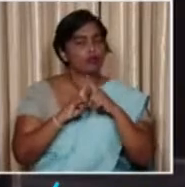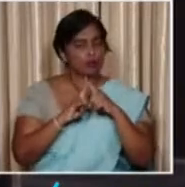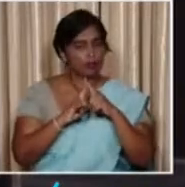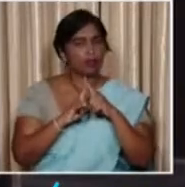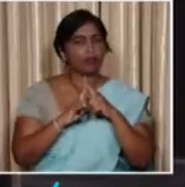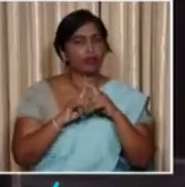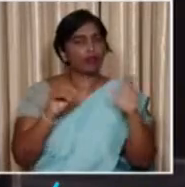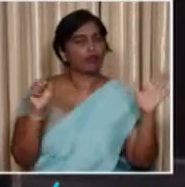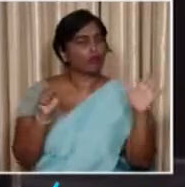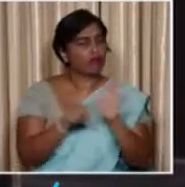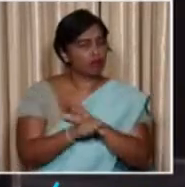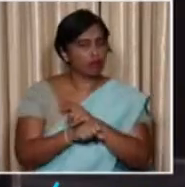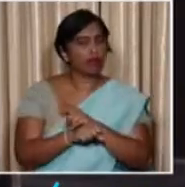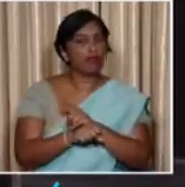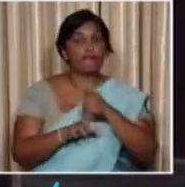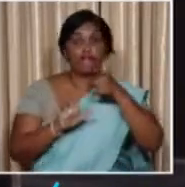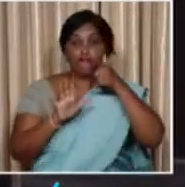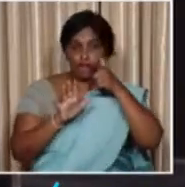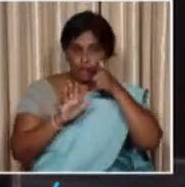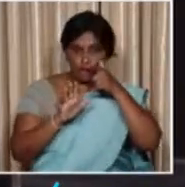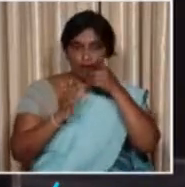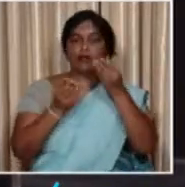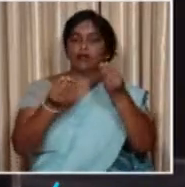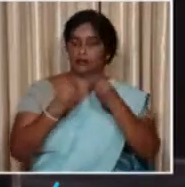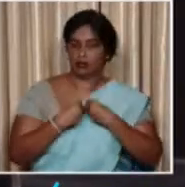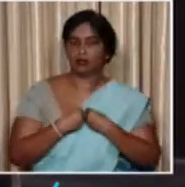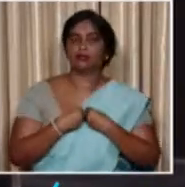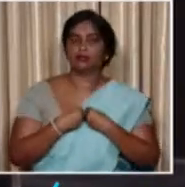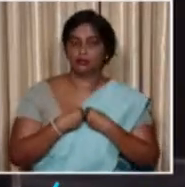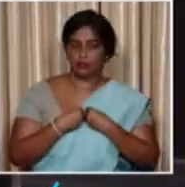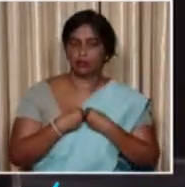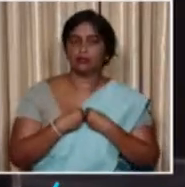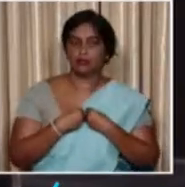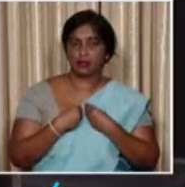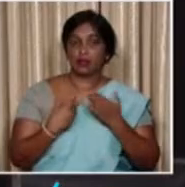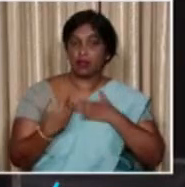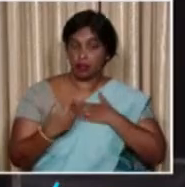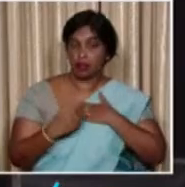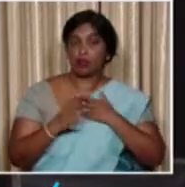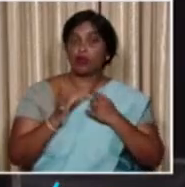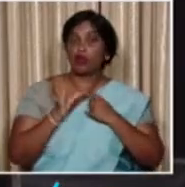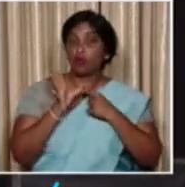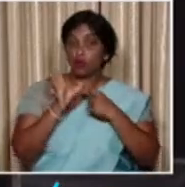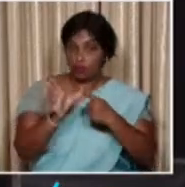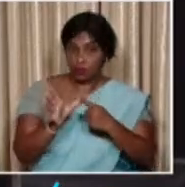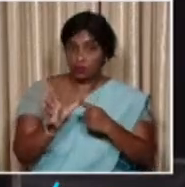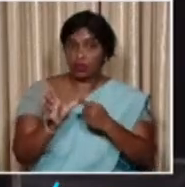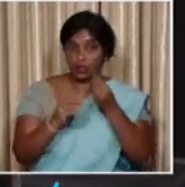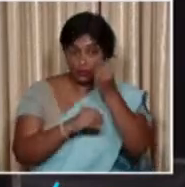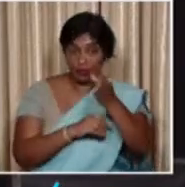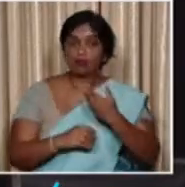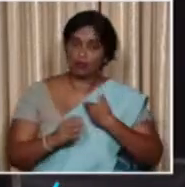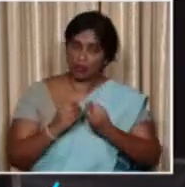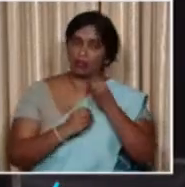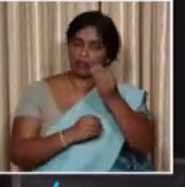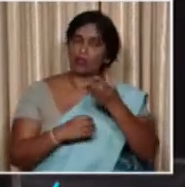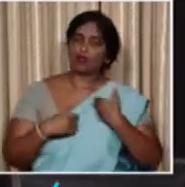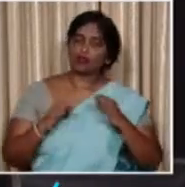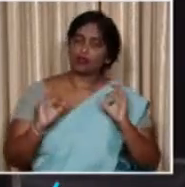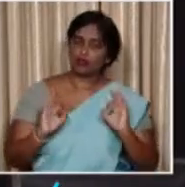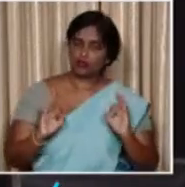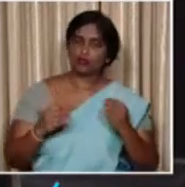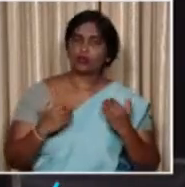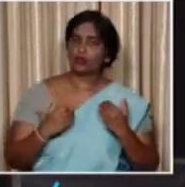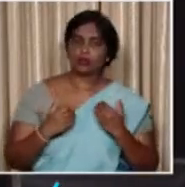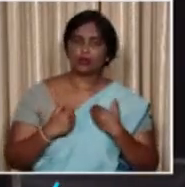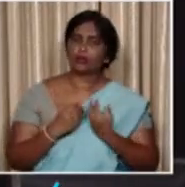කෝප් එකේ සම්පූර්ණ ඒ වීඩියෝ පට මට ලබා දෙන්න කියන එක. ඒකේ මම උත්තරයක් දෙන්න තියෙන එකක් තියෙනවා නම් මම ලබා දෙන්න සූදානම්.